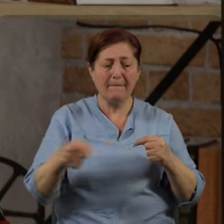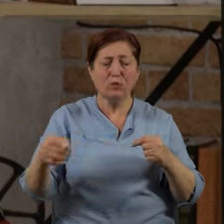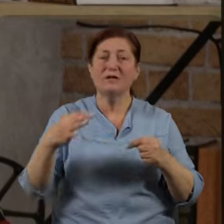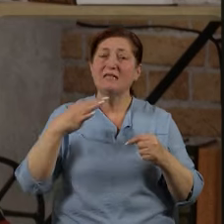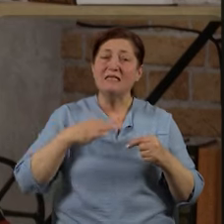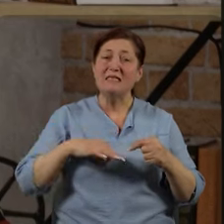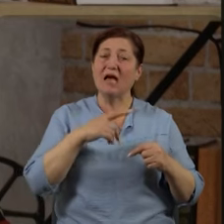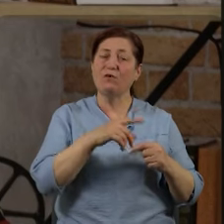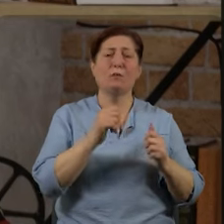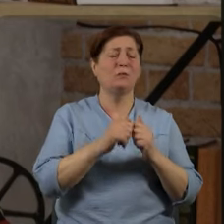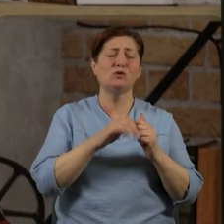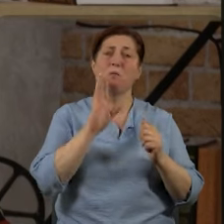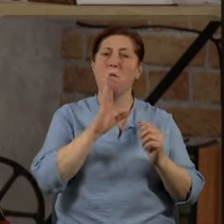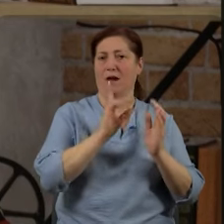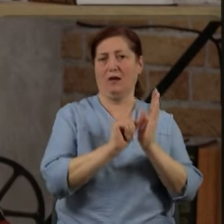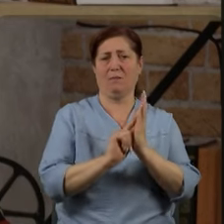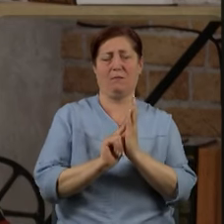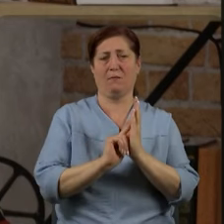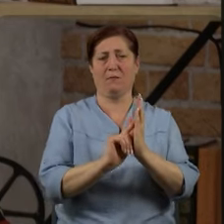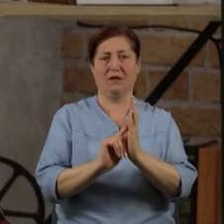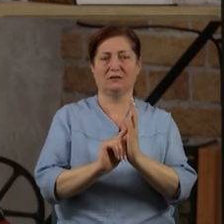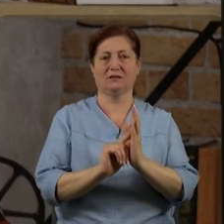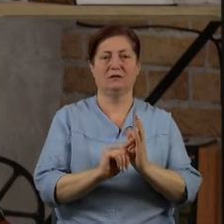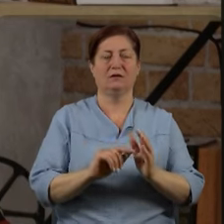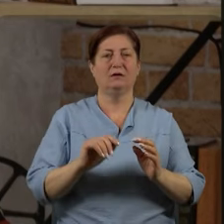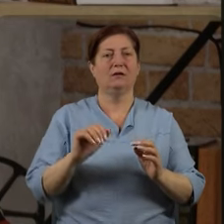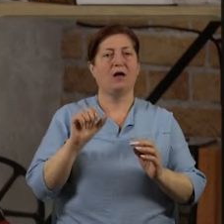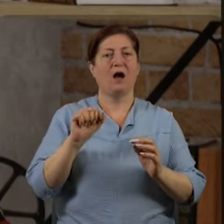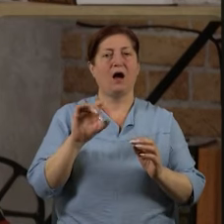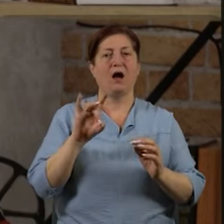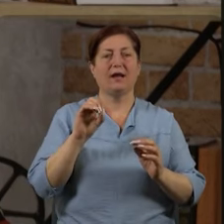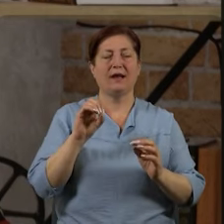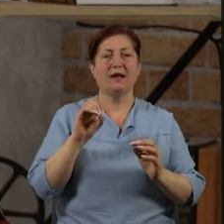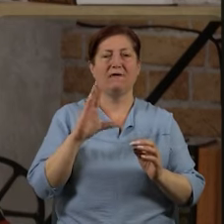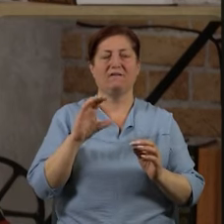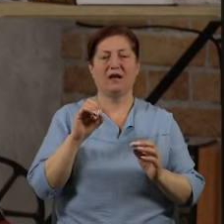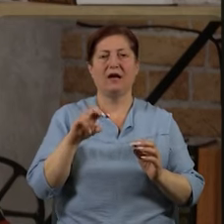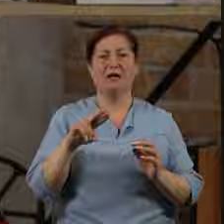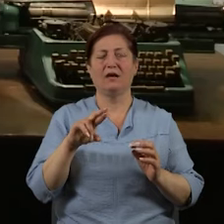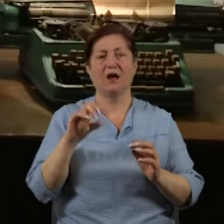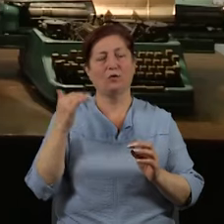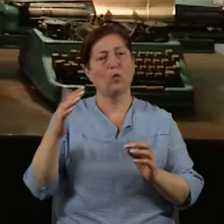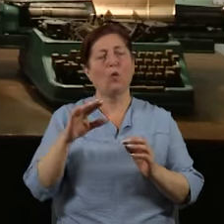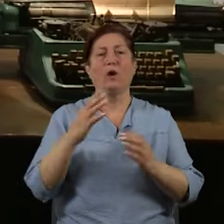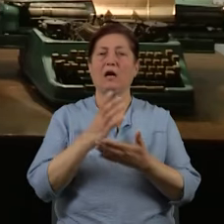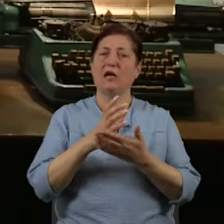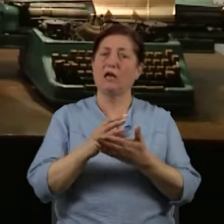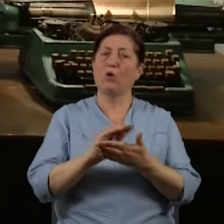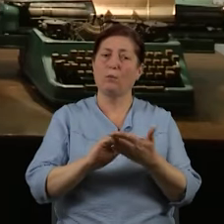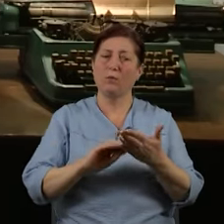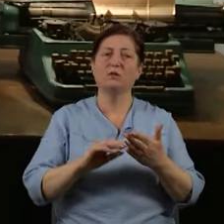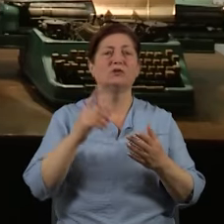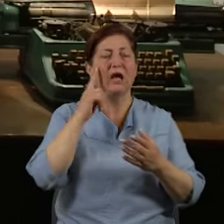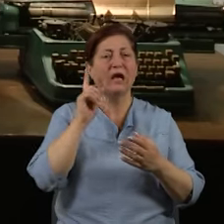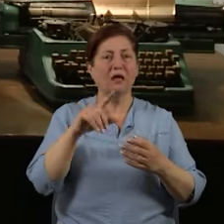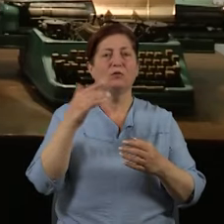իրենց մայրերի հետ էին անցկացնում։ Արևելահայ իրականության մեջ մի փոքր այլ է, որտեղ հայրերը, գոնե մեր իմացած ճանաչած